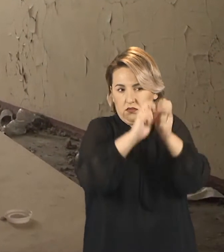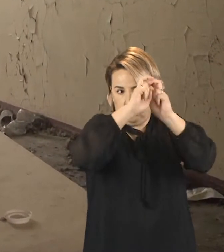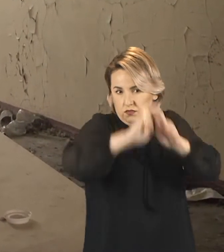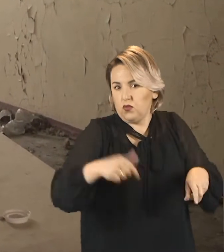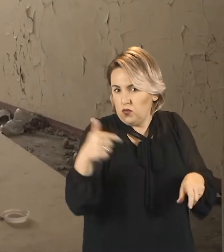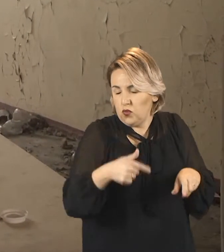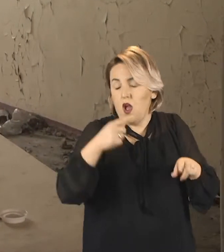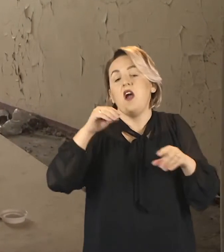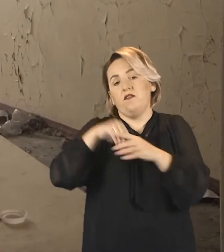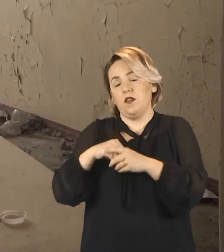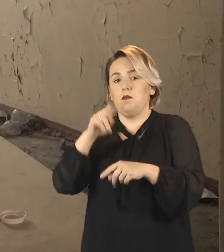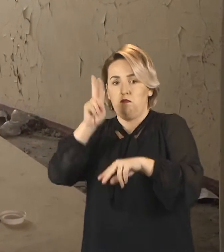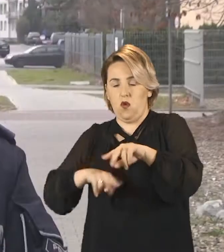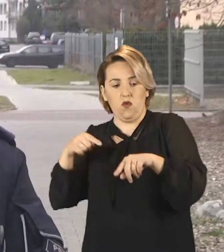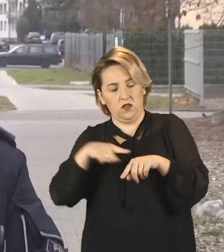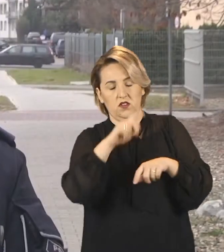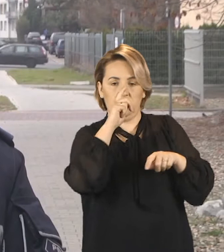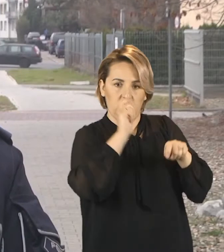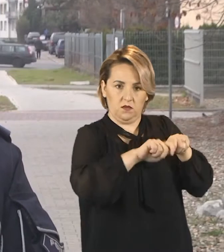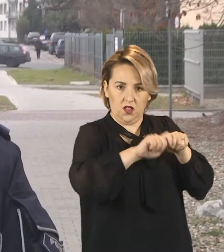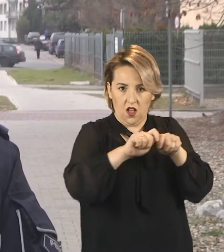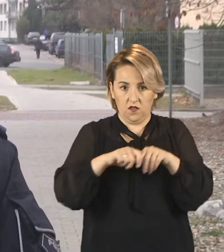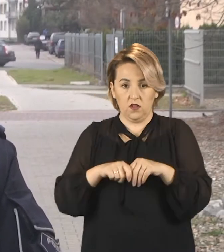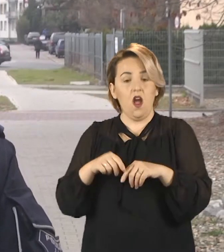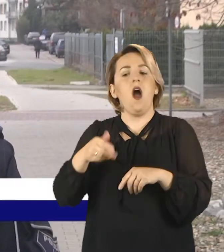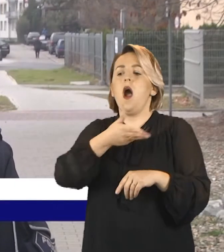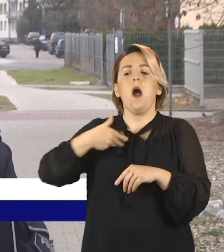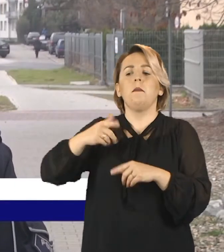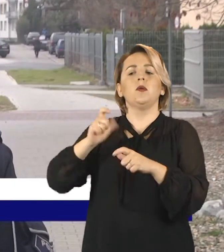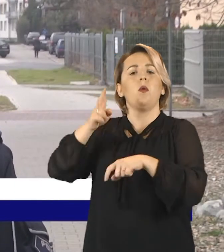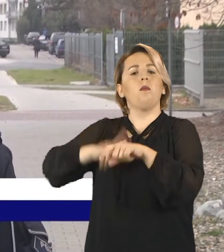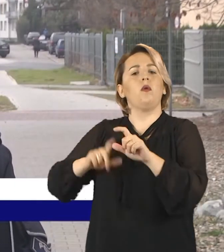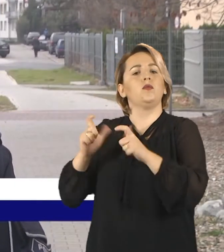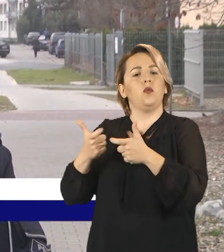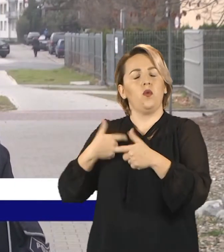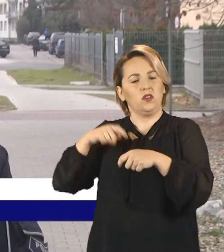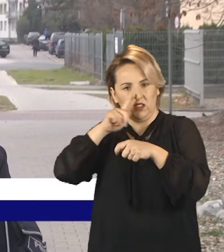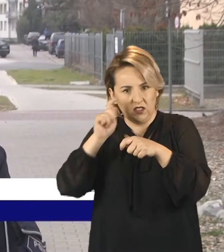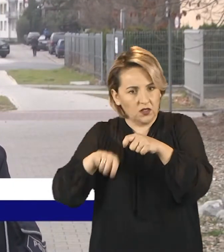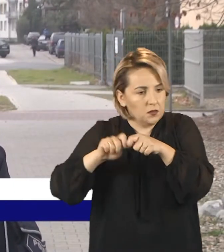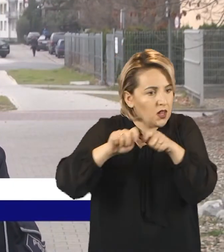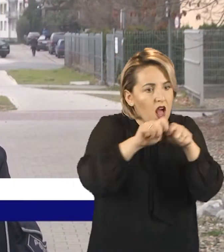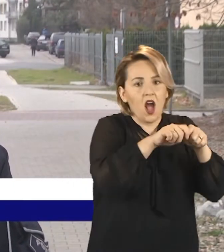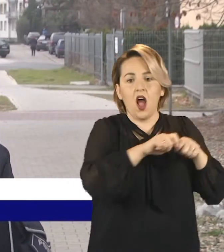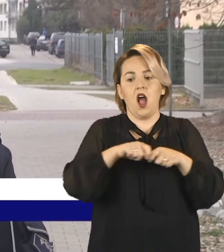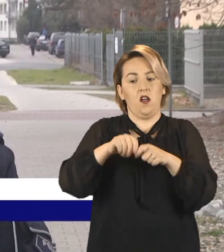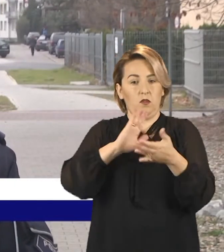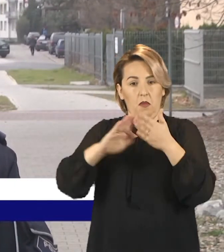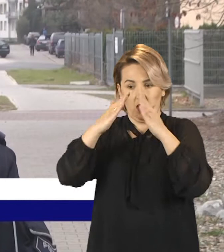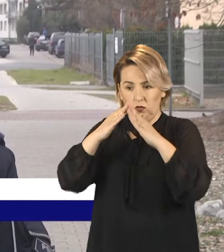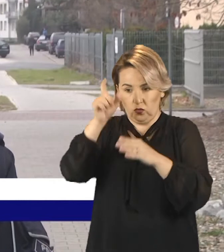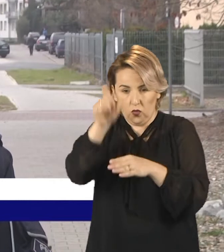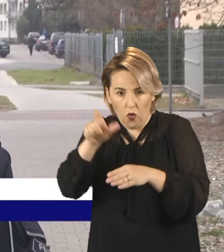miejsca te sprawdzają mundurowi nasze działania polegają na kontroli miejsc przebywania takich osób tutaj mam na myśli